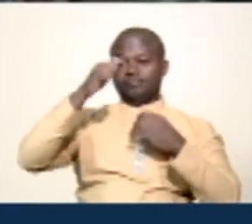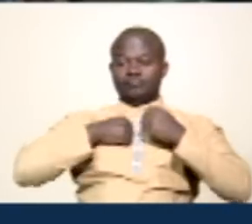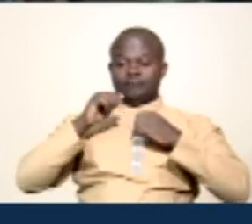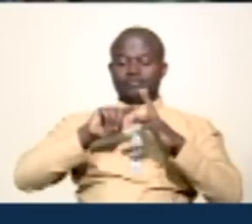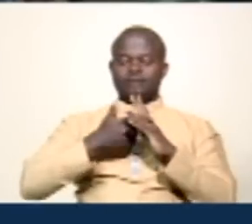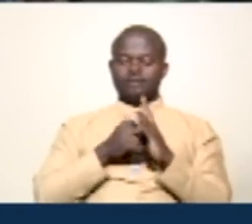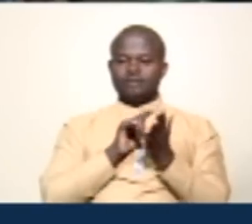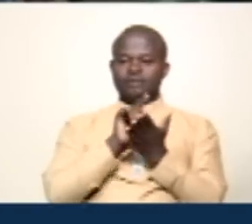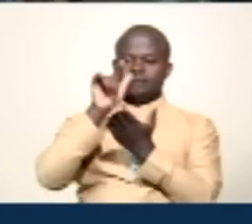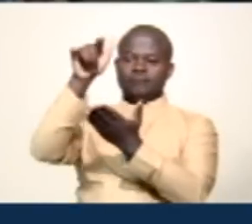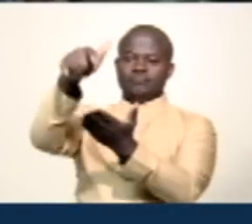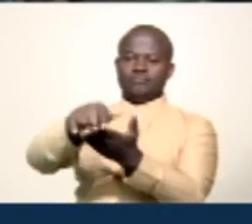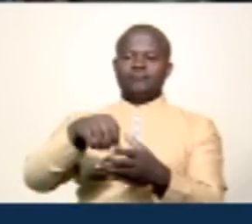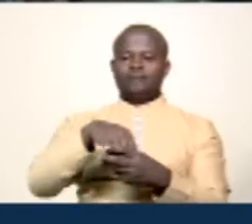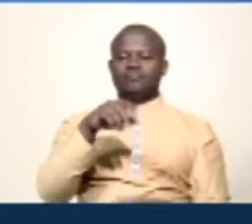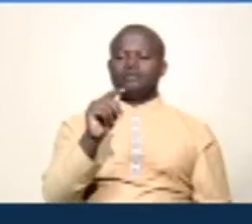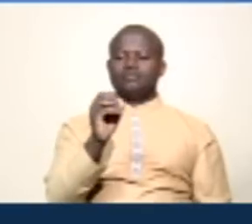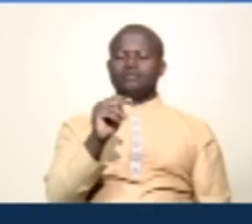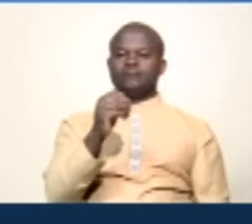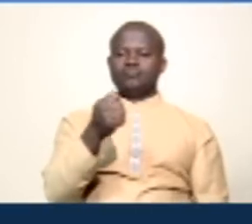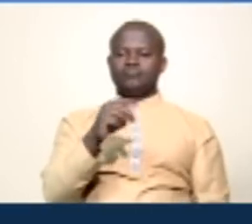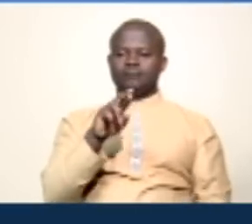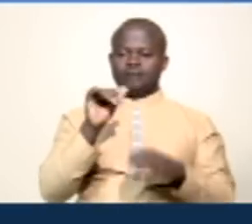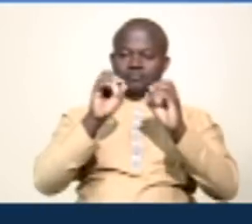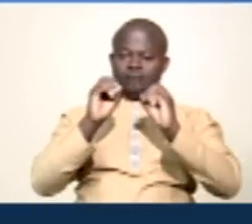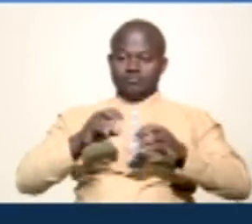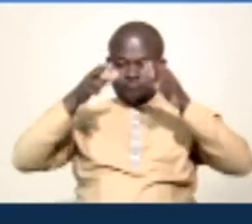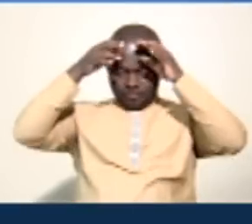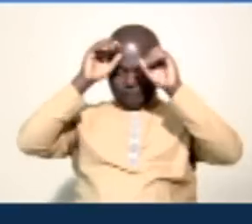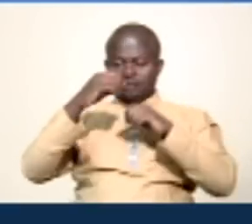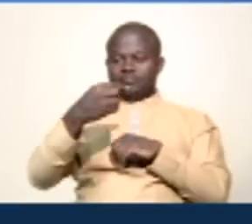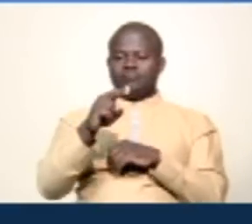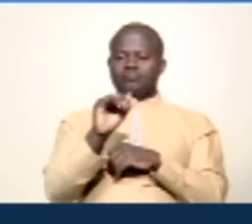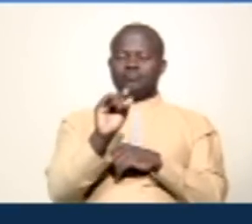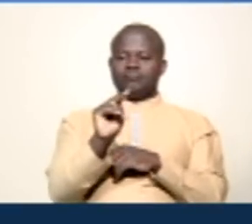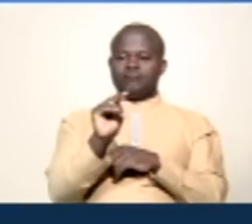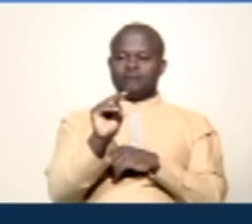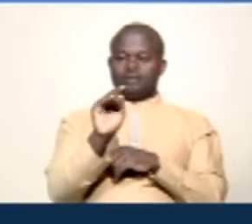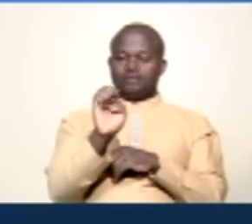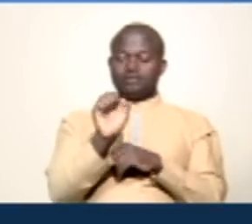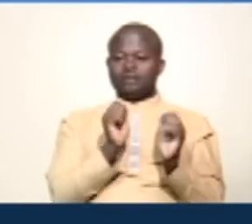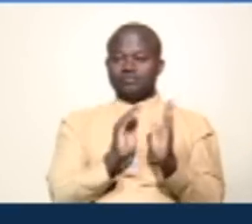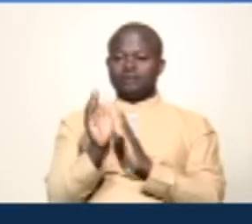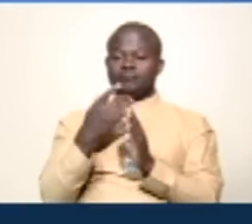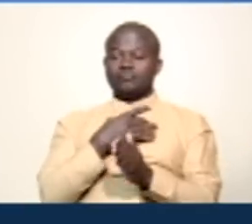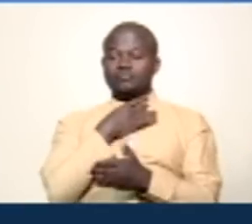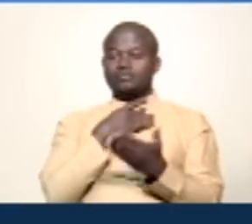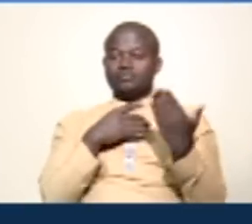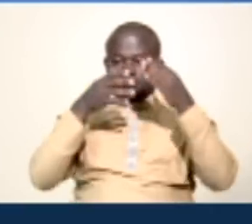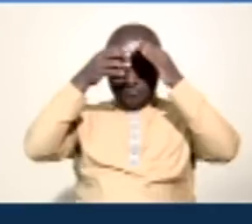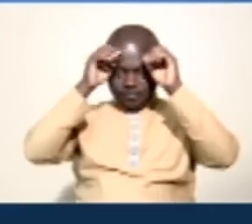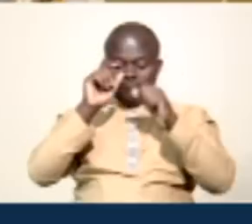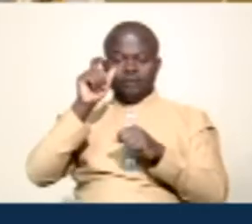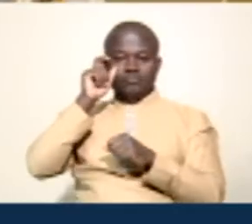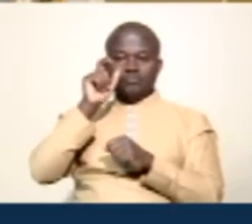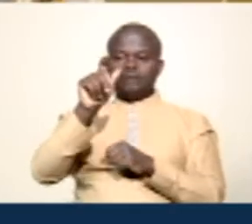yahise itangira ingendo zerekeza i Conakry. Ibiro bya Perezida wa Guinea bikaba bivuga ko ibiteganyijwe muri uru ruzinduko rwa Perezida